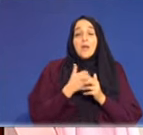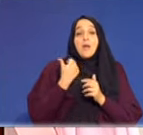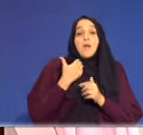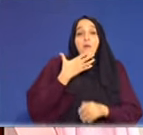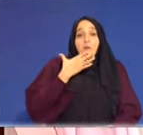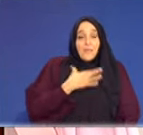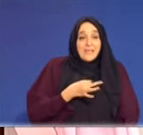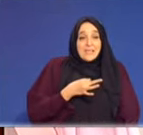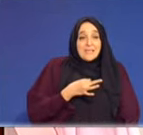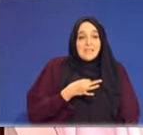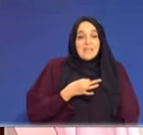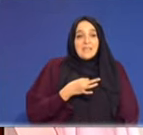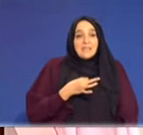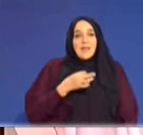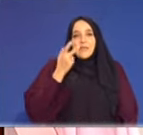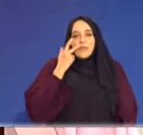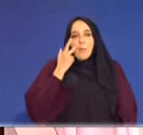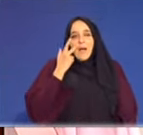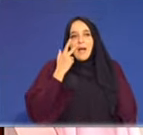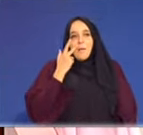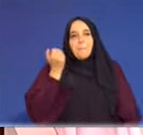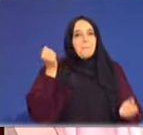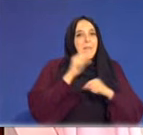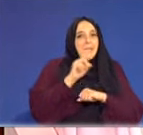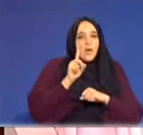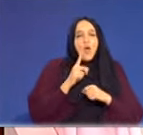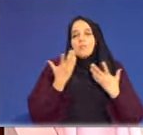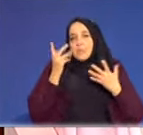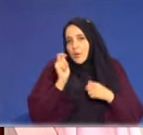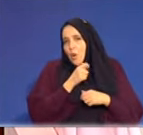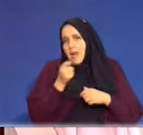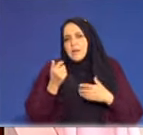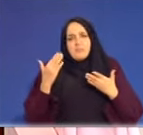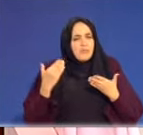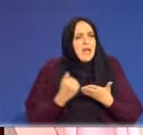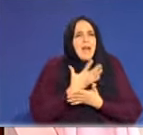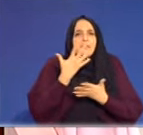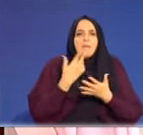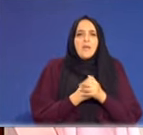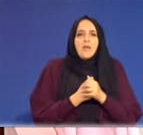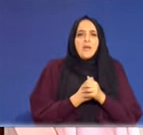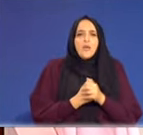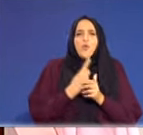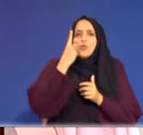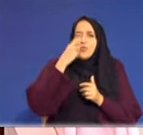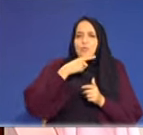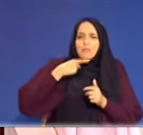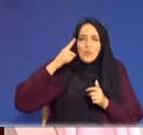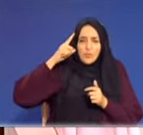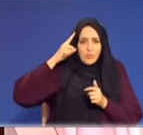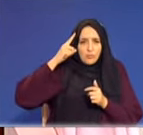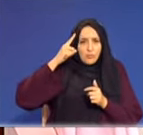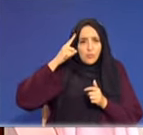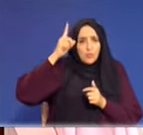مع ابنه أمر طبيعي في كل مرة نكرر، ربي سبحانه اللي خلقنا